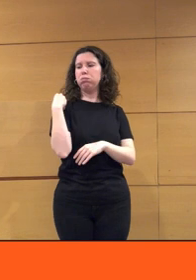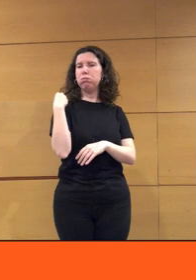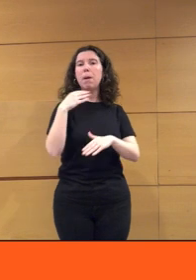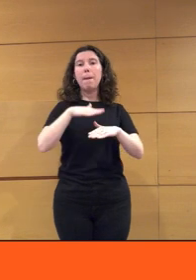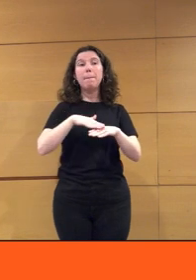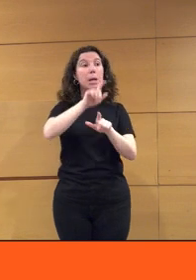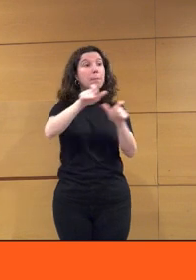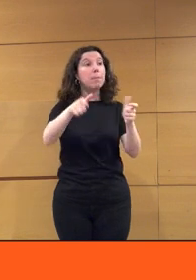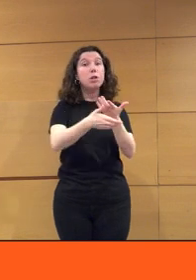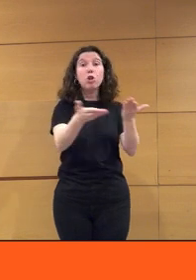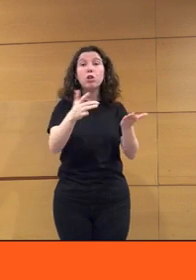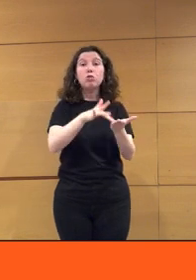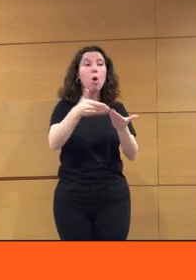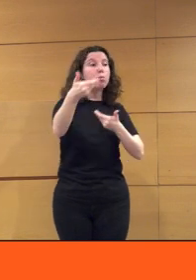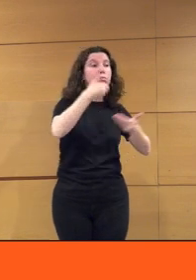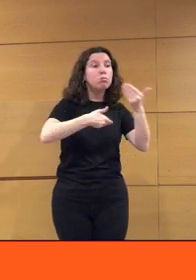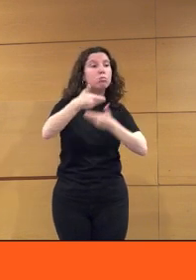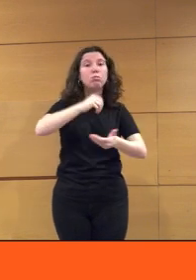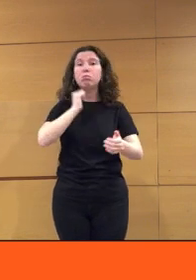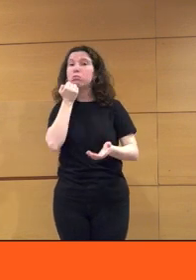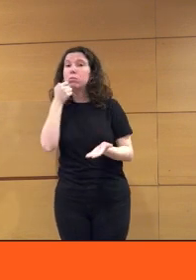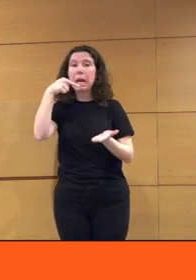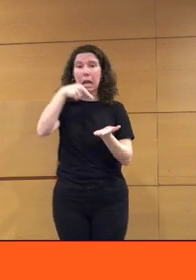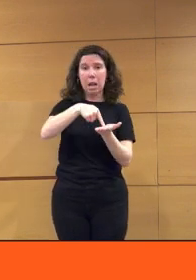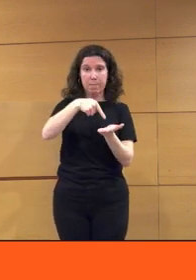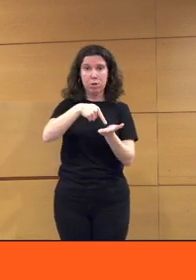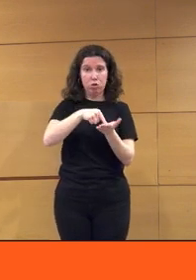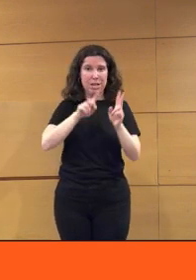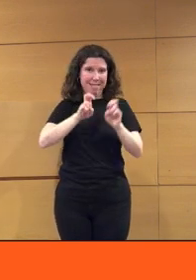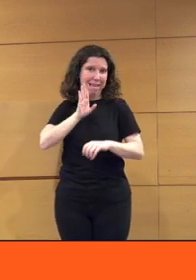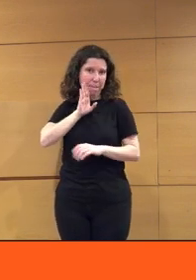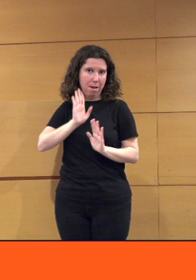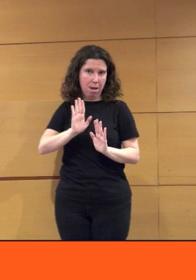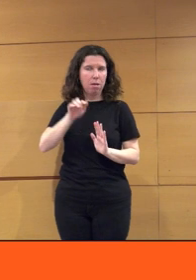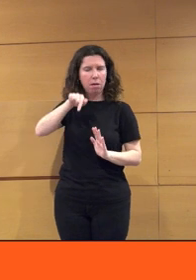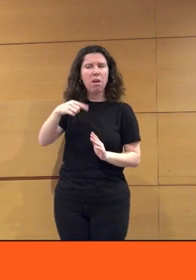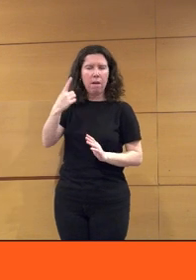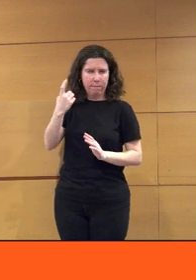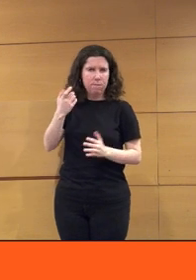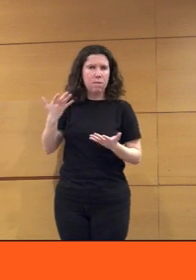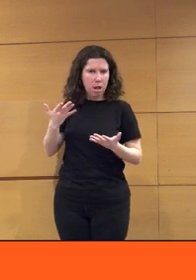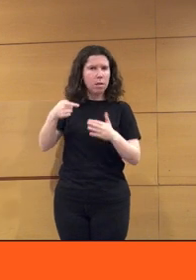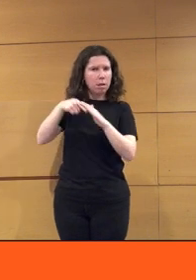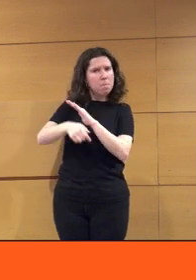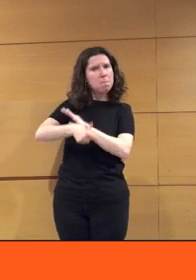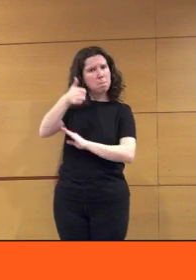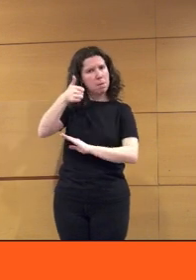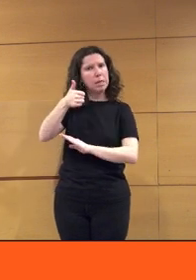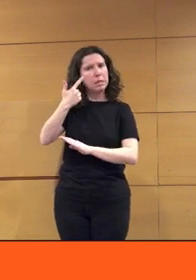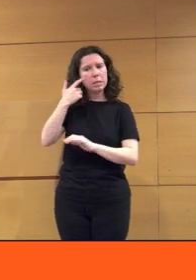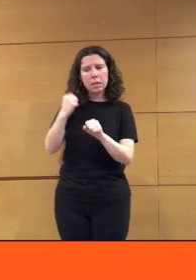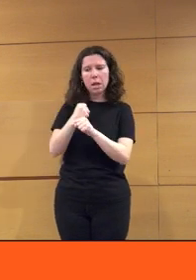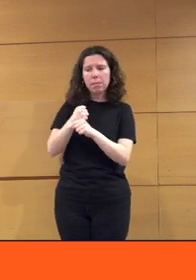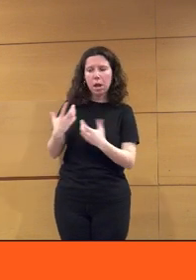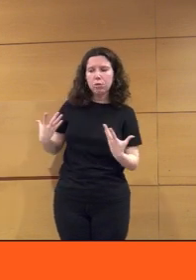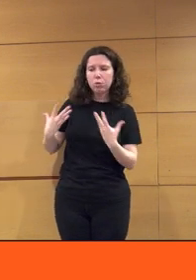presentar suggeriments, queixes i reclamacions respecte d'aquesta matèria. Això encara ho hem d'acabar d'articular conjuntament